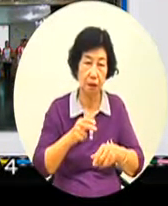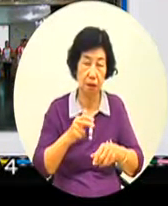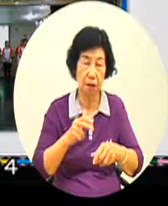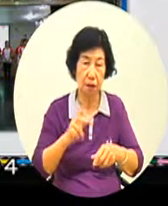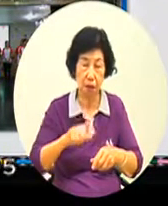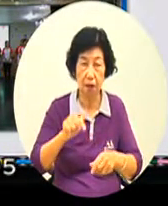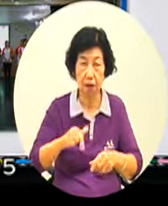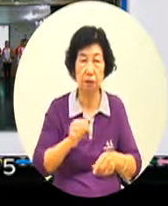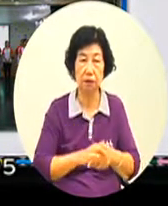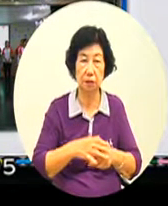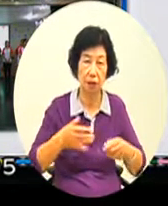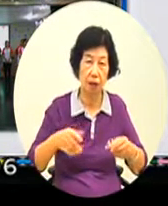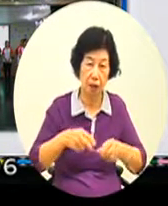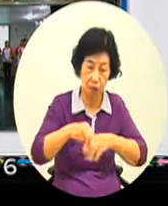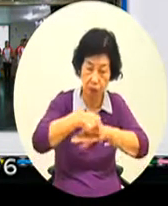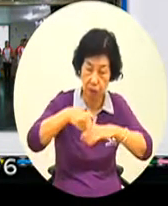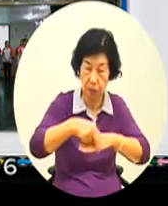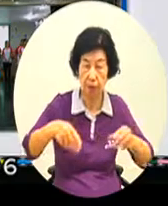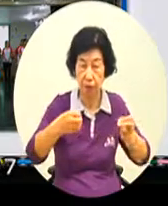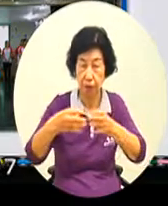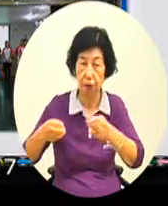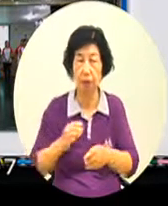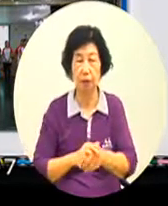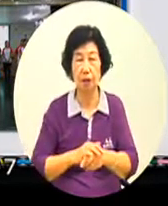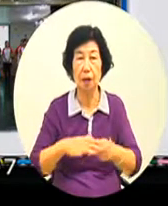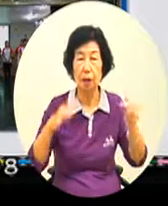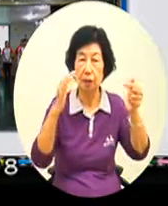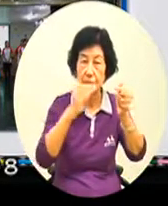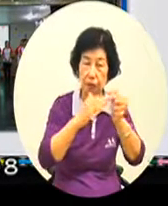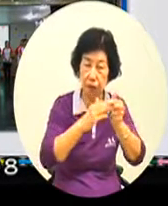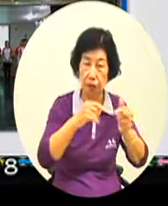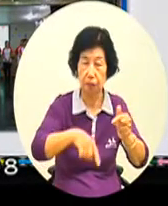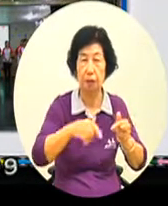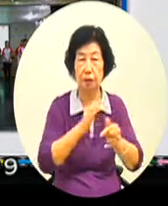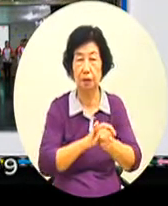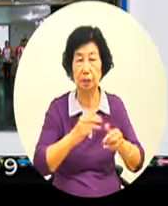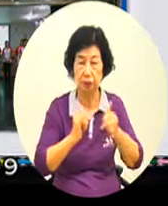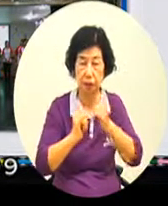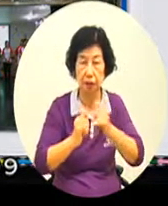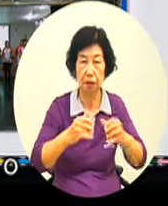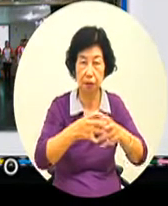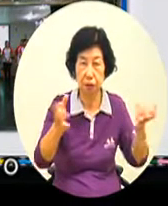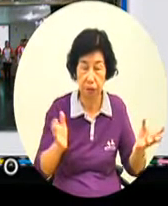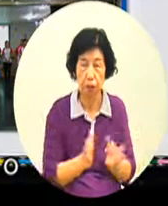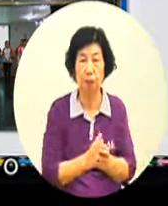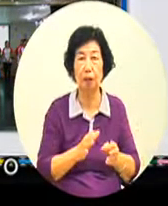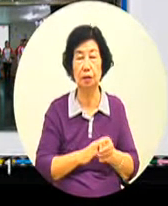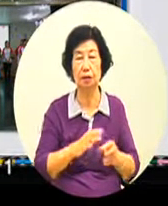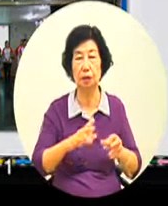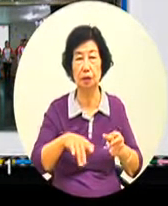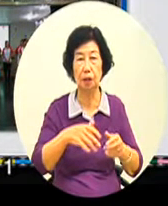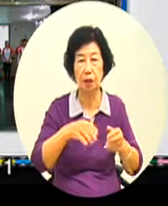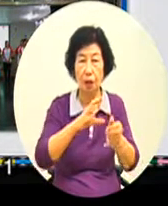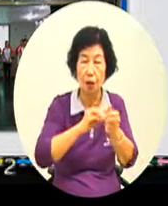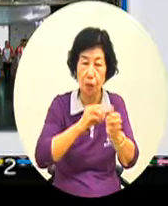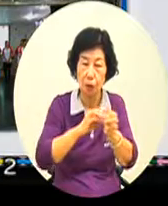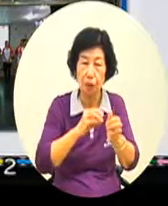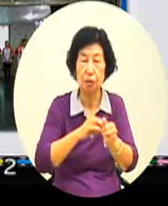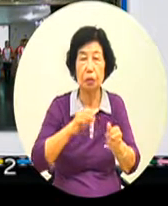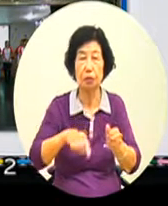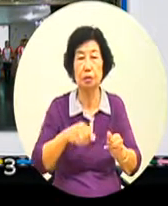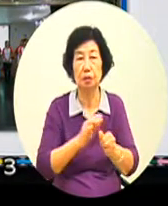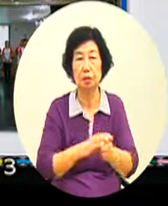跟讨论，并结合教会社团开设多元的族语学习班，更为教授族语的